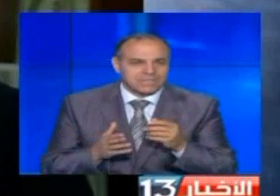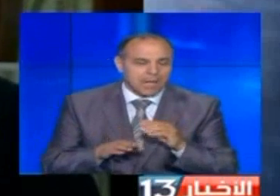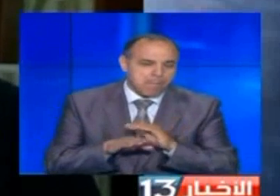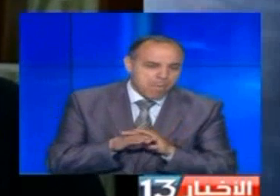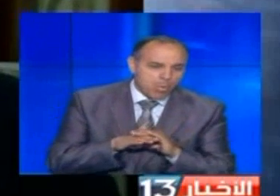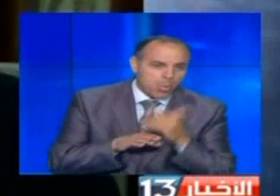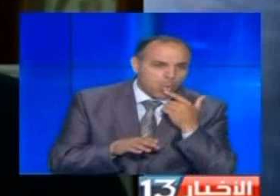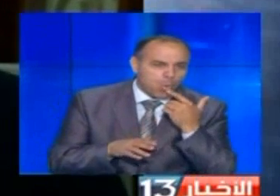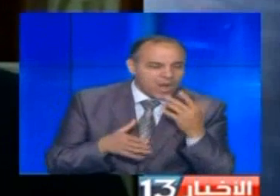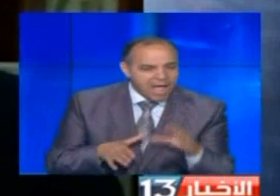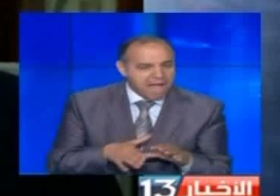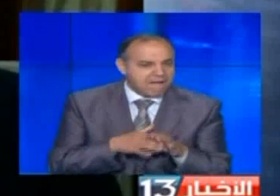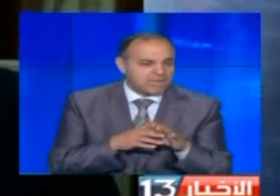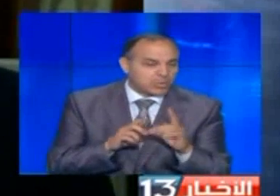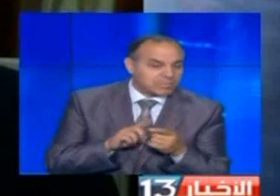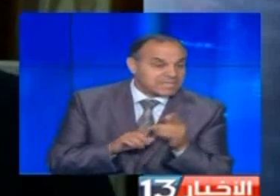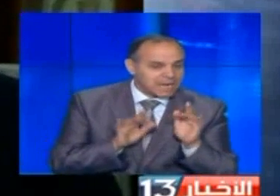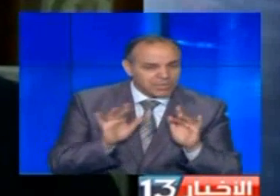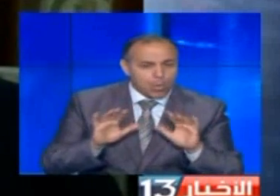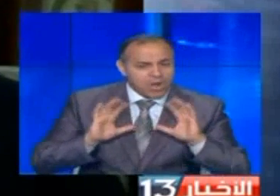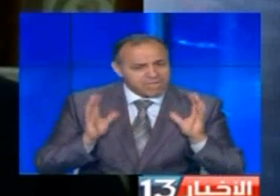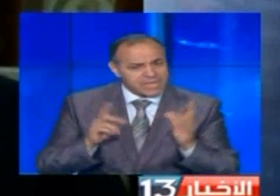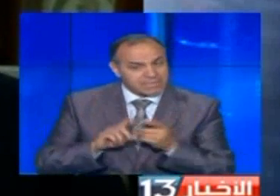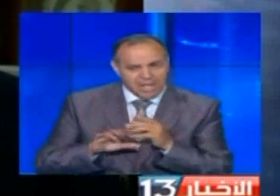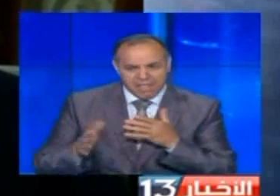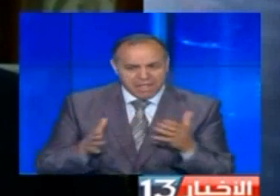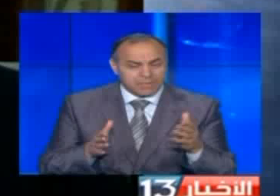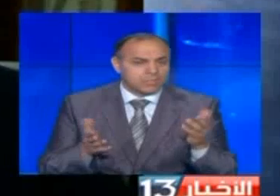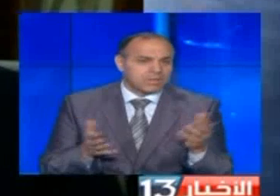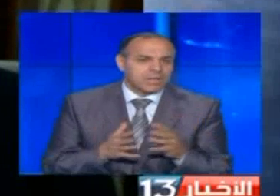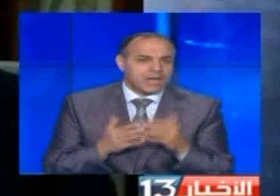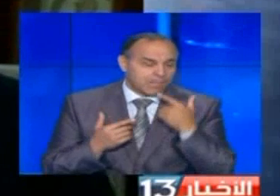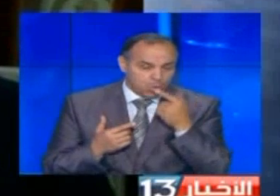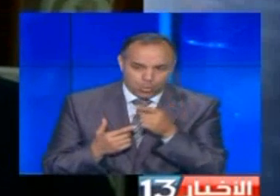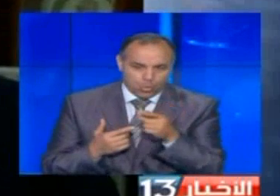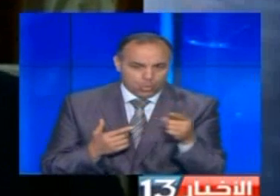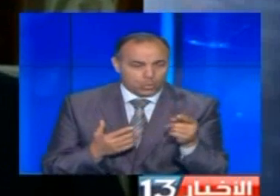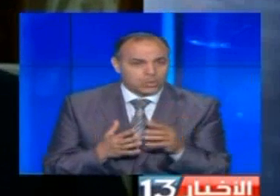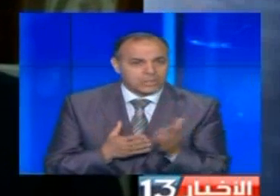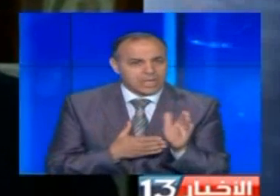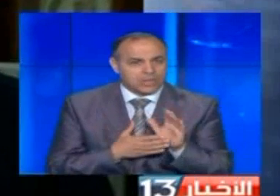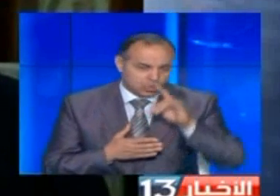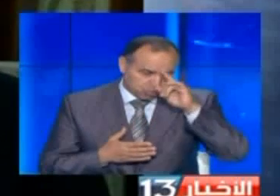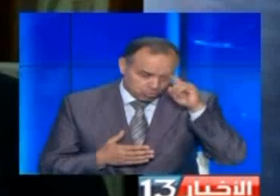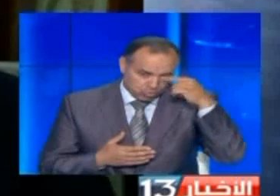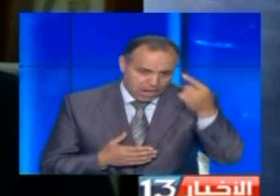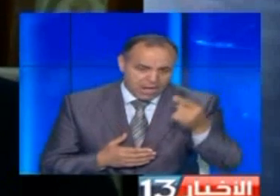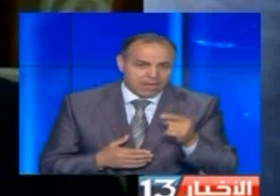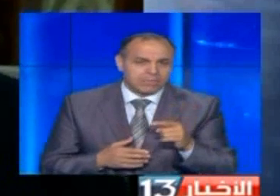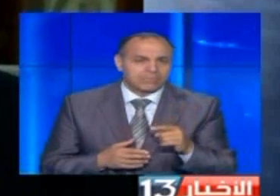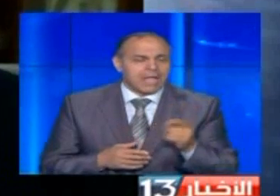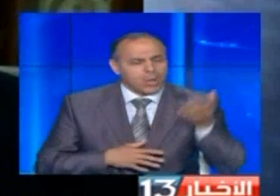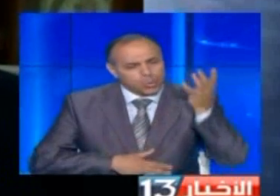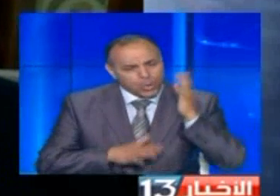اللي والمهرجان وخصوصيته والفضاء وخصوصيته، يعني هذا اللي حبينا نعمله عليه، وإن شاء الله فضائيتنا